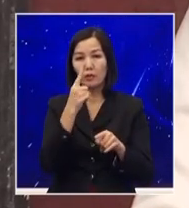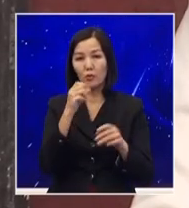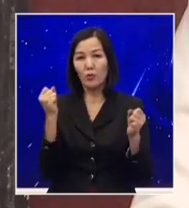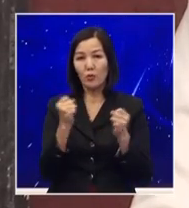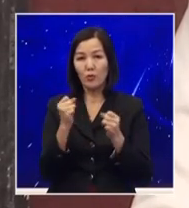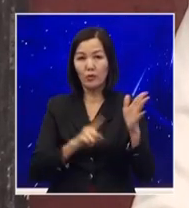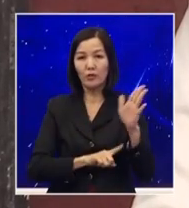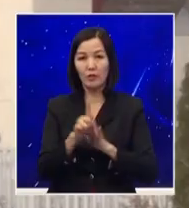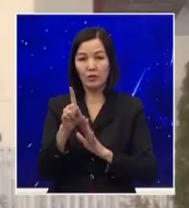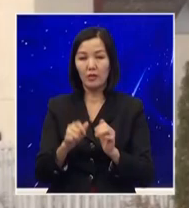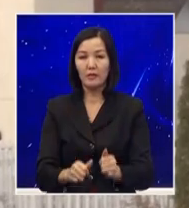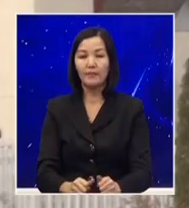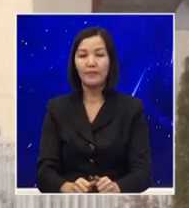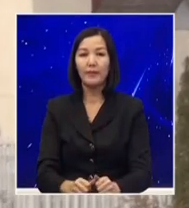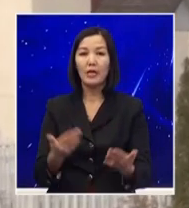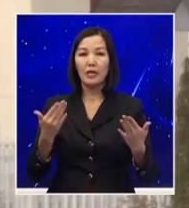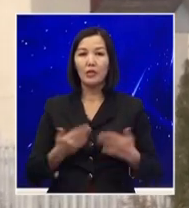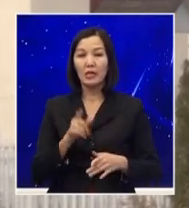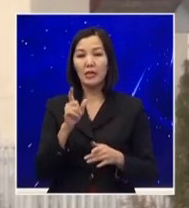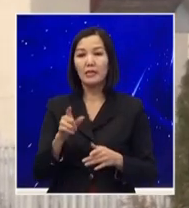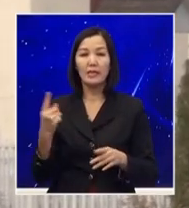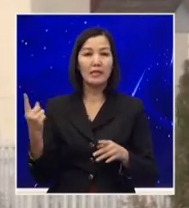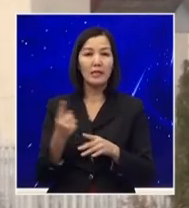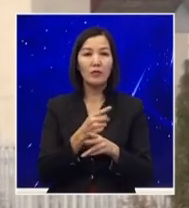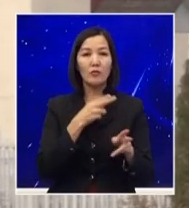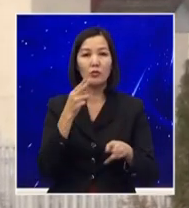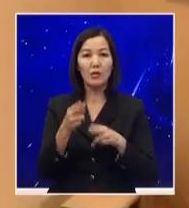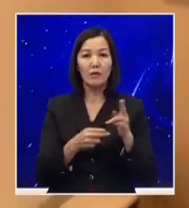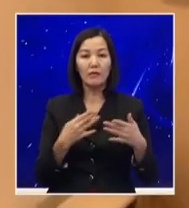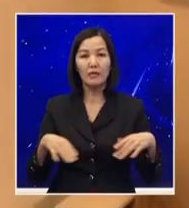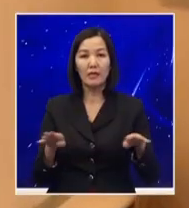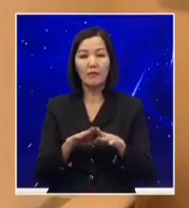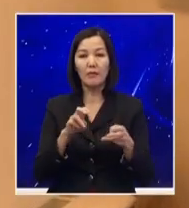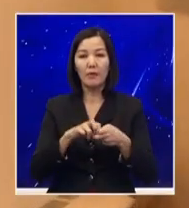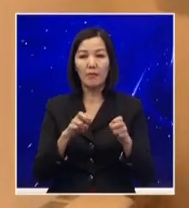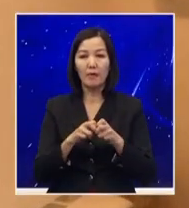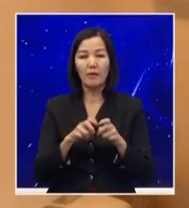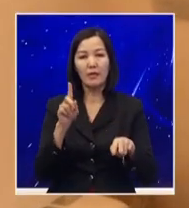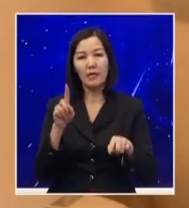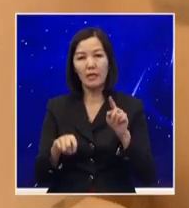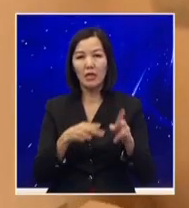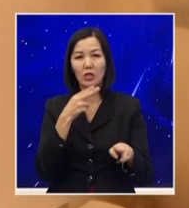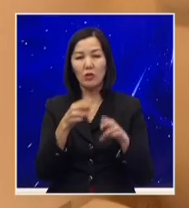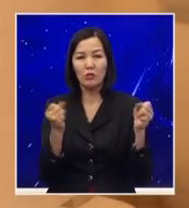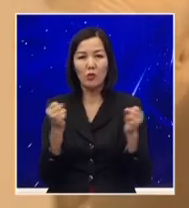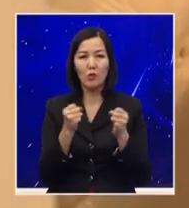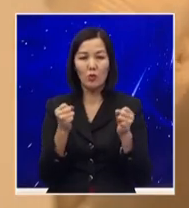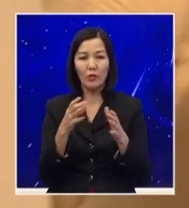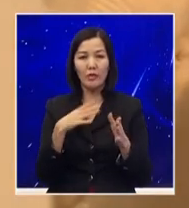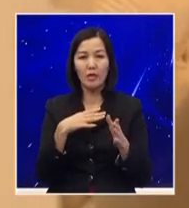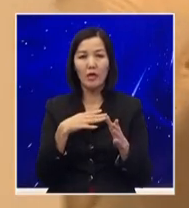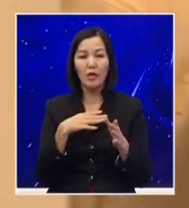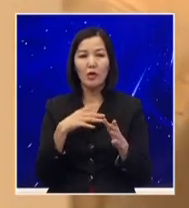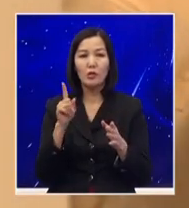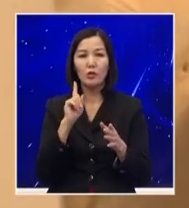Уже холодает. Жильцы этого дома не единственные, кто столкнулся с подобными проблемами. Некоторые жалуются на холод, другие – на